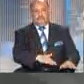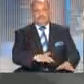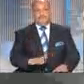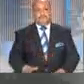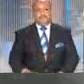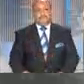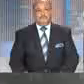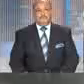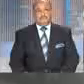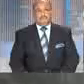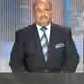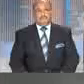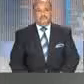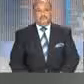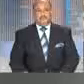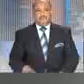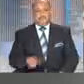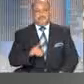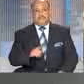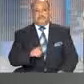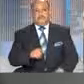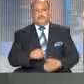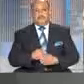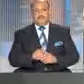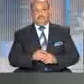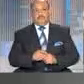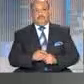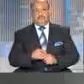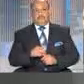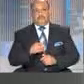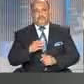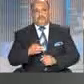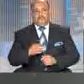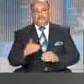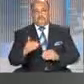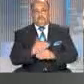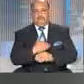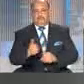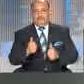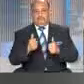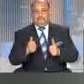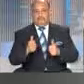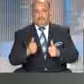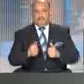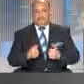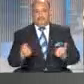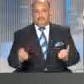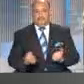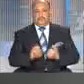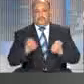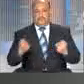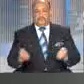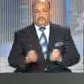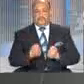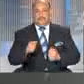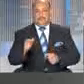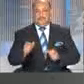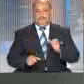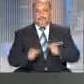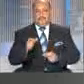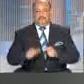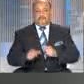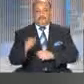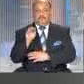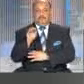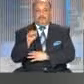معناتها كل حظر السفر على الجنوب التونسي اللي تقوم به السفارات معناتها الأجنبية أو وزارة الخارجية الأجنبية كيف تعريف زاد بالمنتوج السياحي الصحراوي